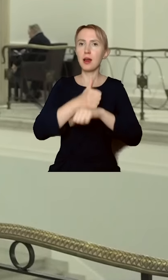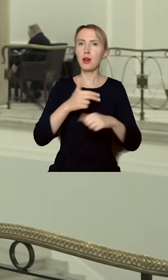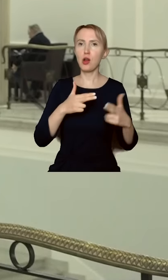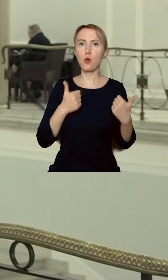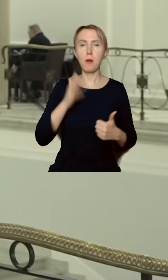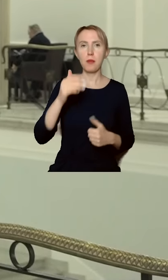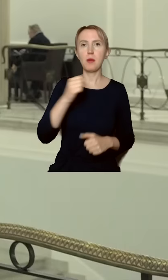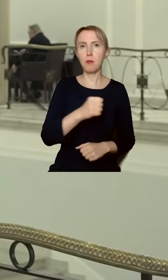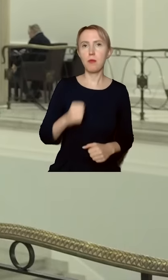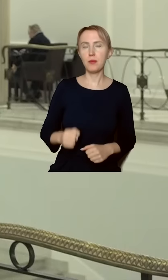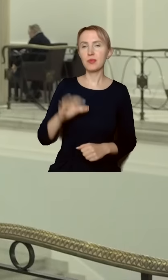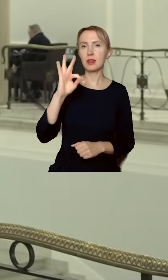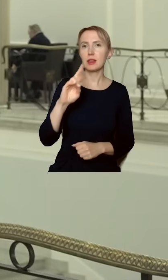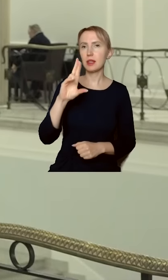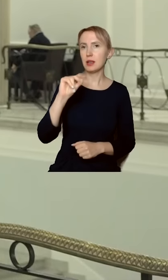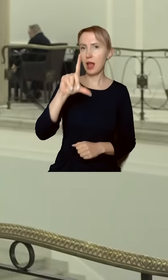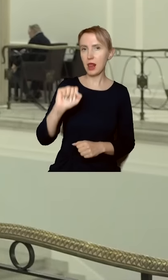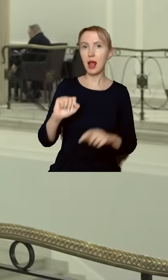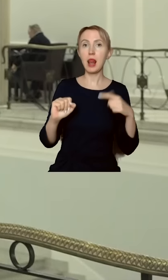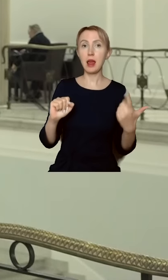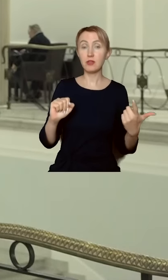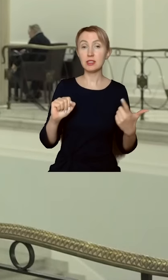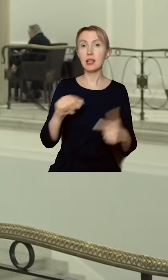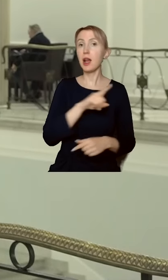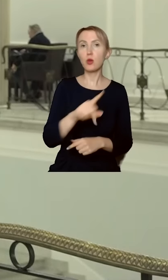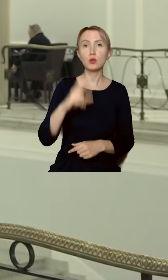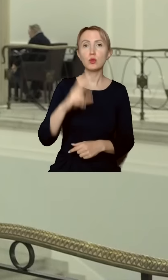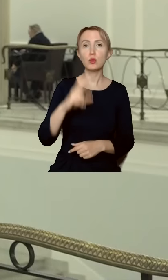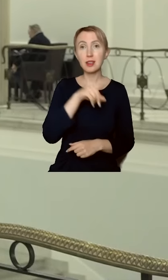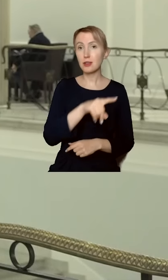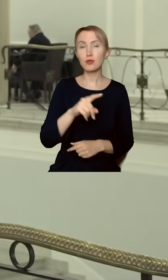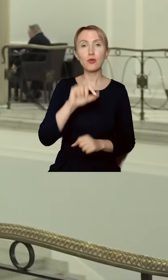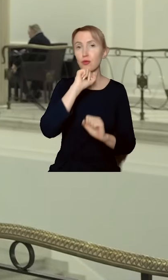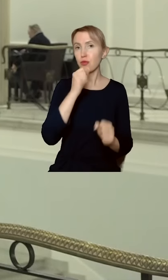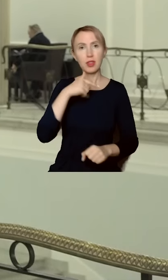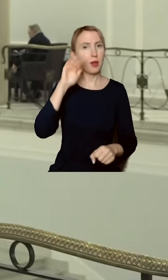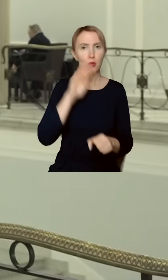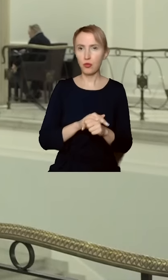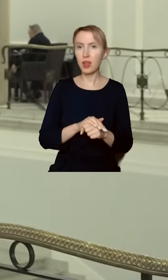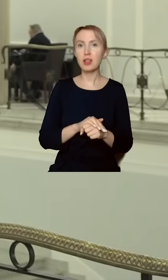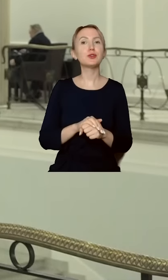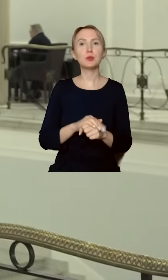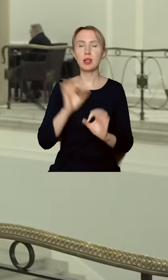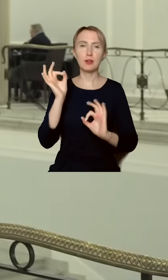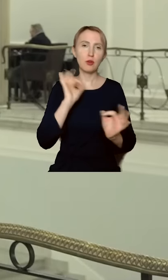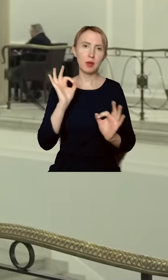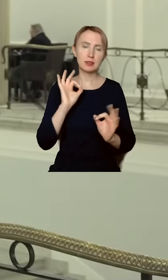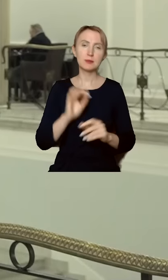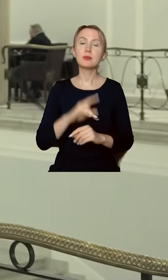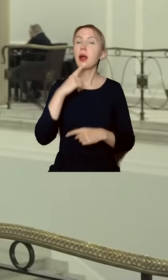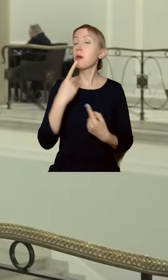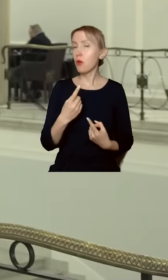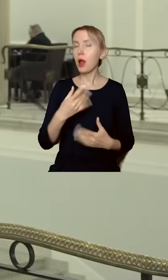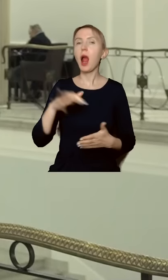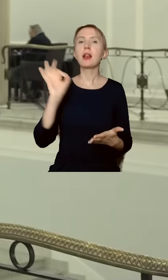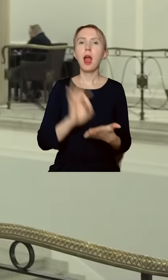poseł Tomasz Trela z Lewicy, ale sam zainteresowany nie potwierdził mi jeszcze tej informacji, natomiast dodał, że na pewno